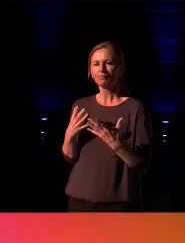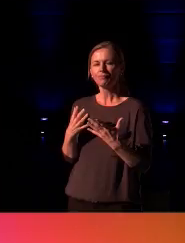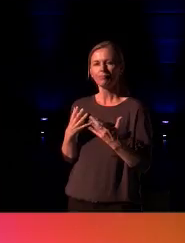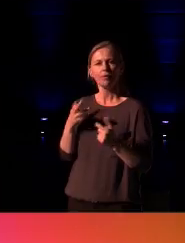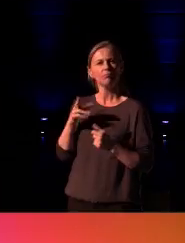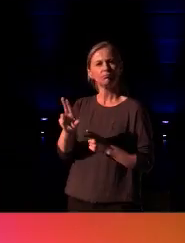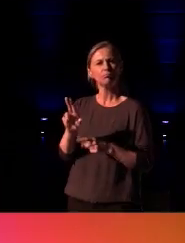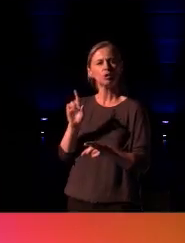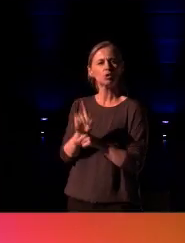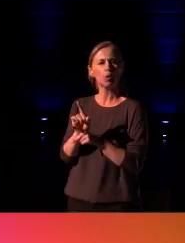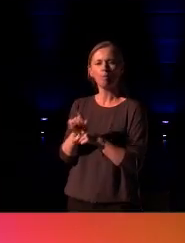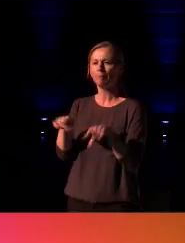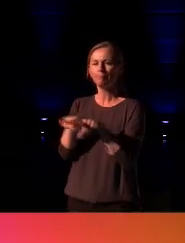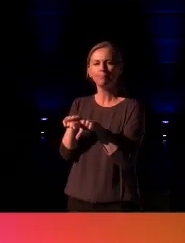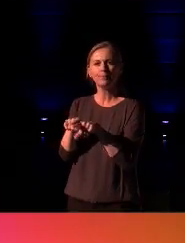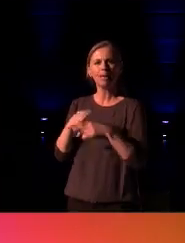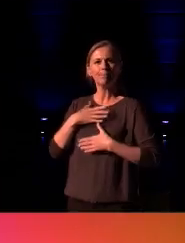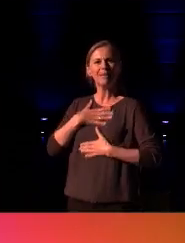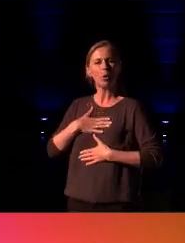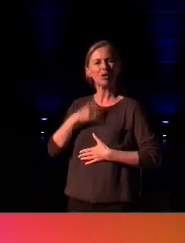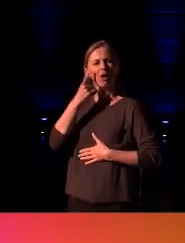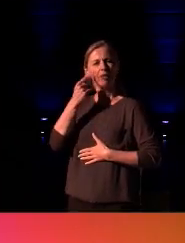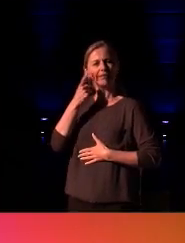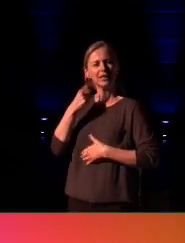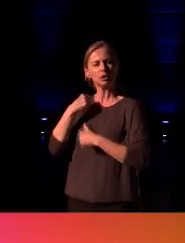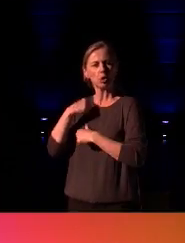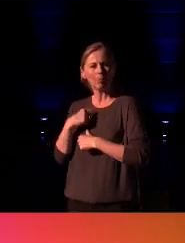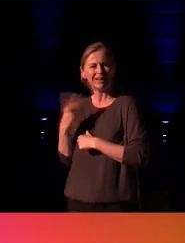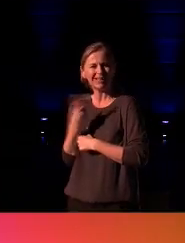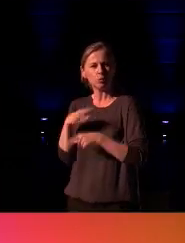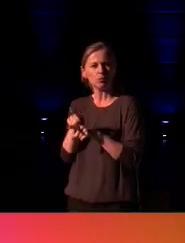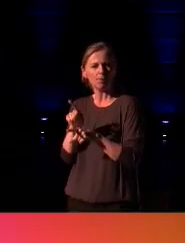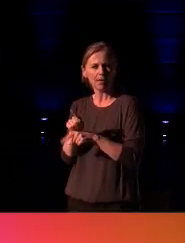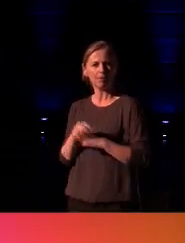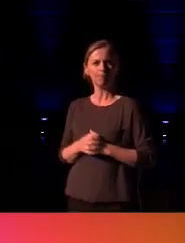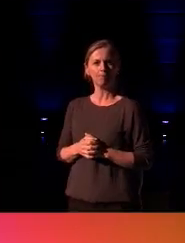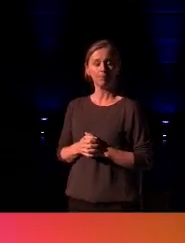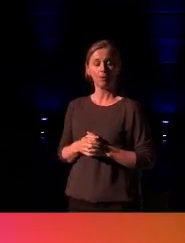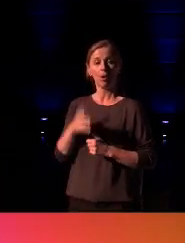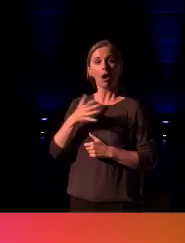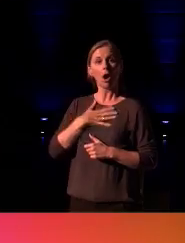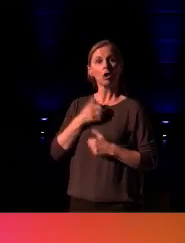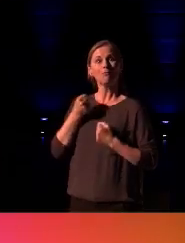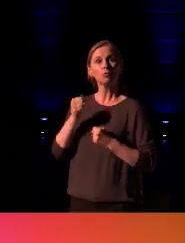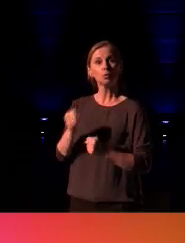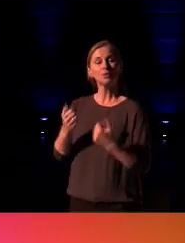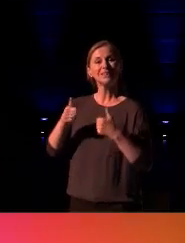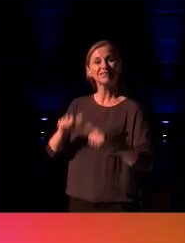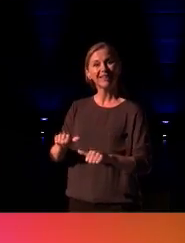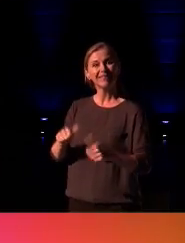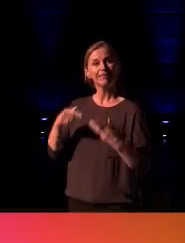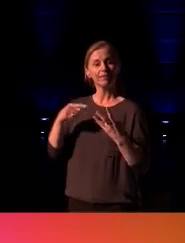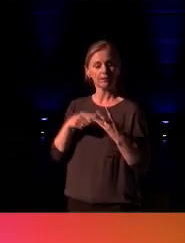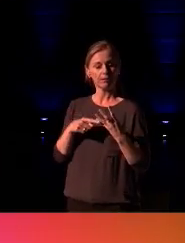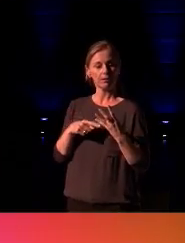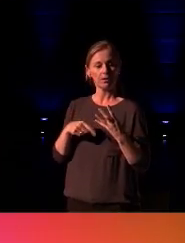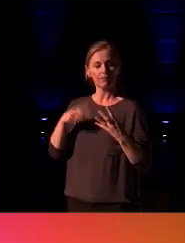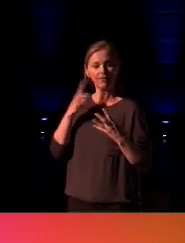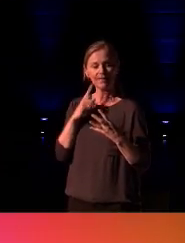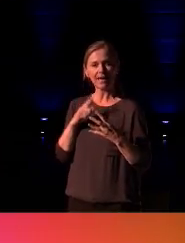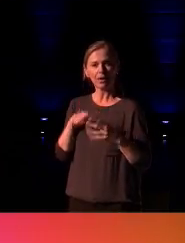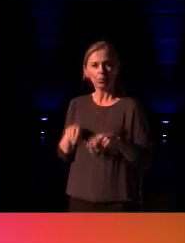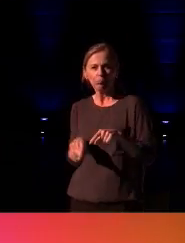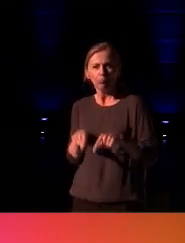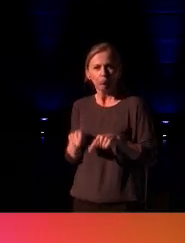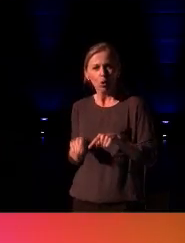ja, nesten synonymt med biologisk aldring. Hun har funksjonssvikt. Vi ser at hun går litt